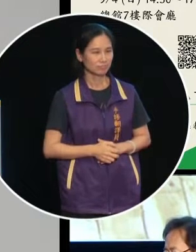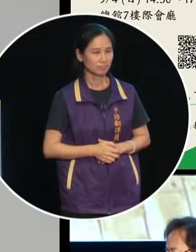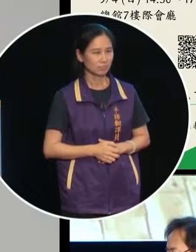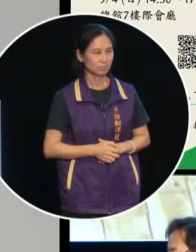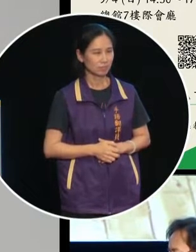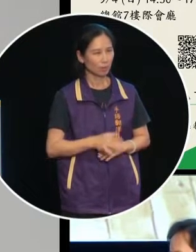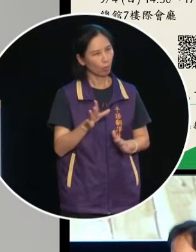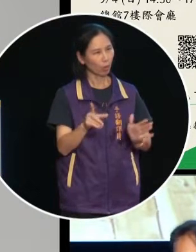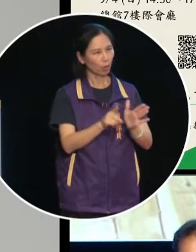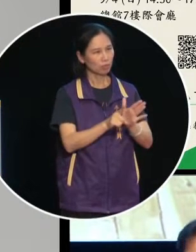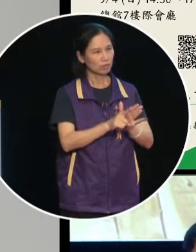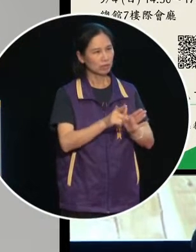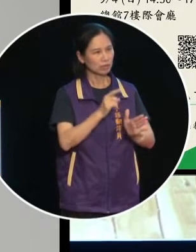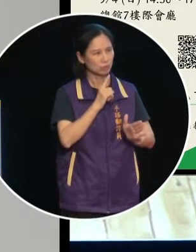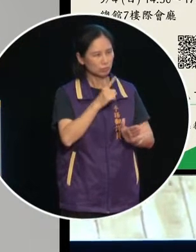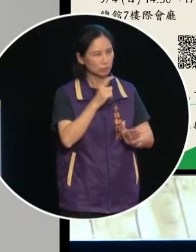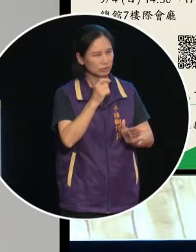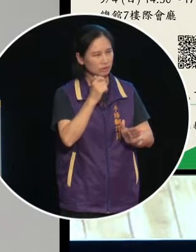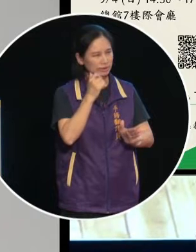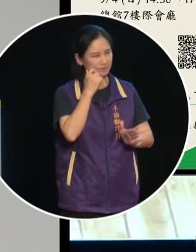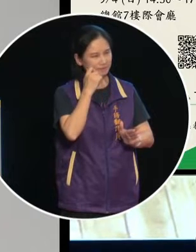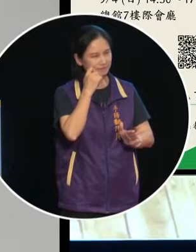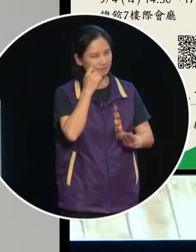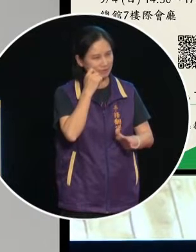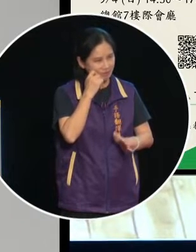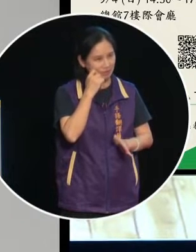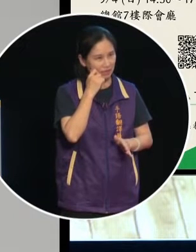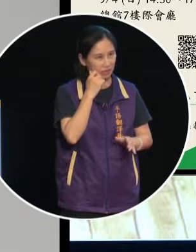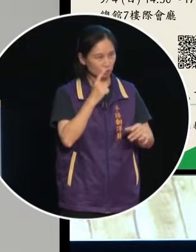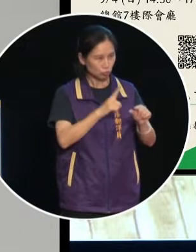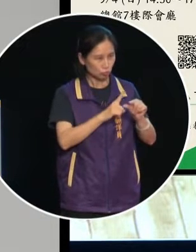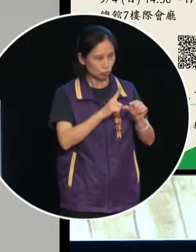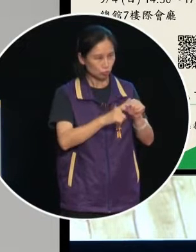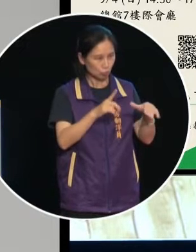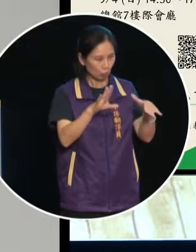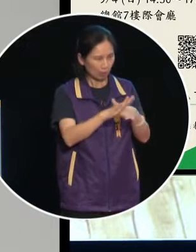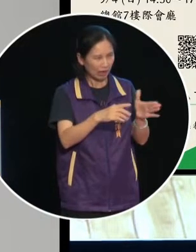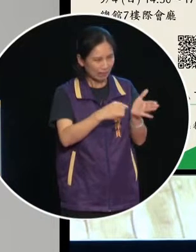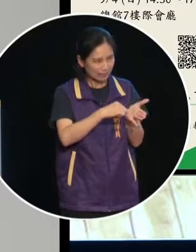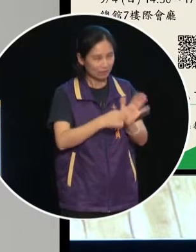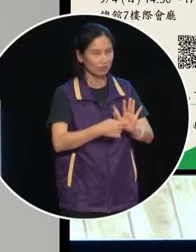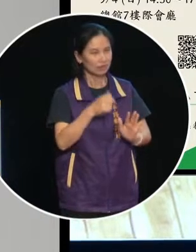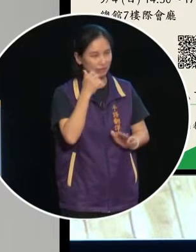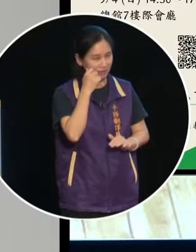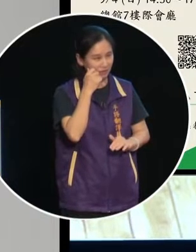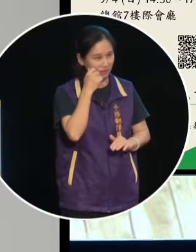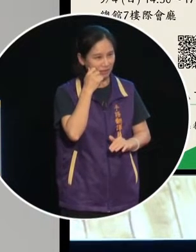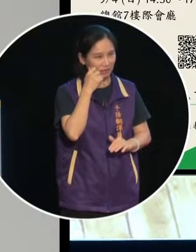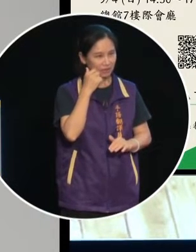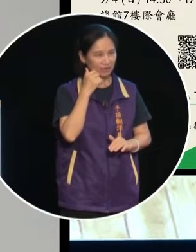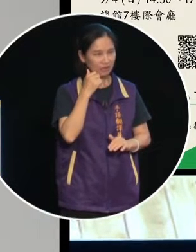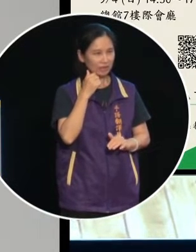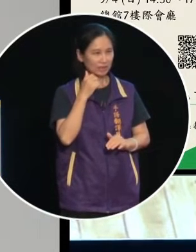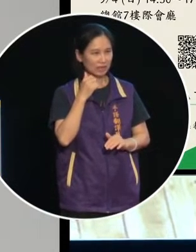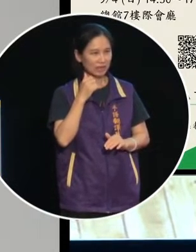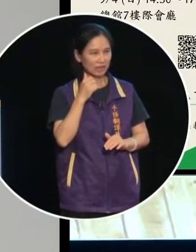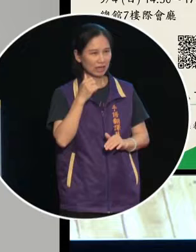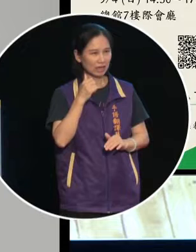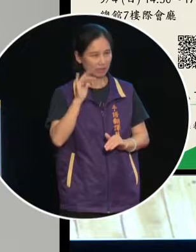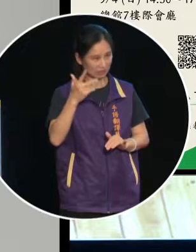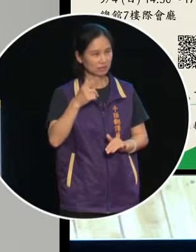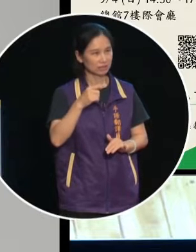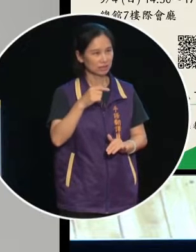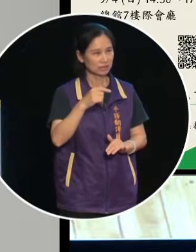讲没有办法讲出来，或是没有办法用中文讲表现的时候我也许问够在讲的懂得日文